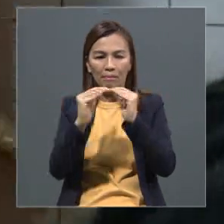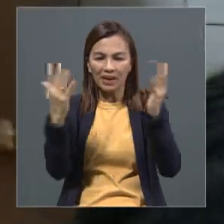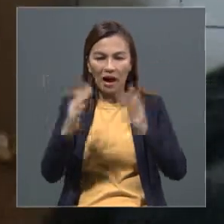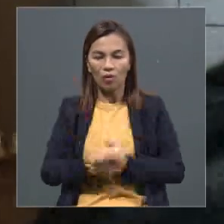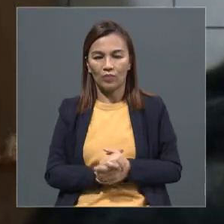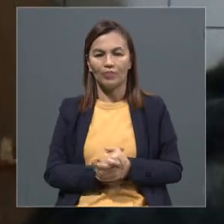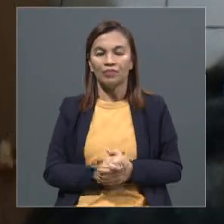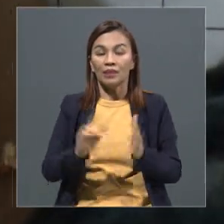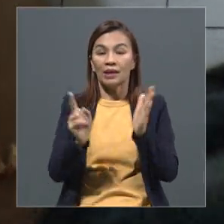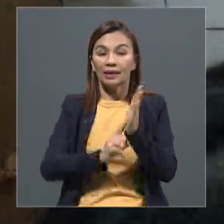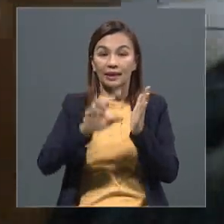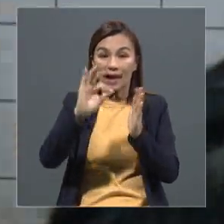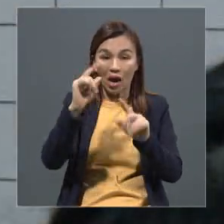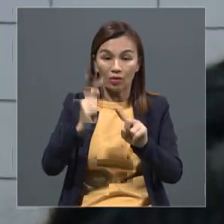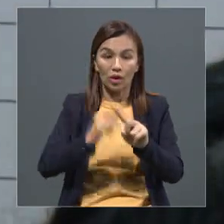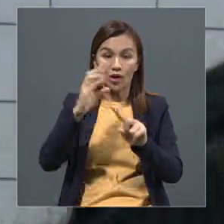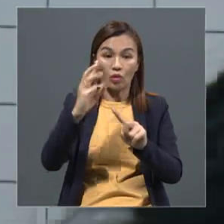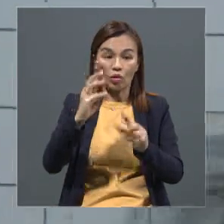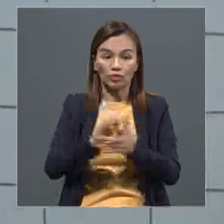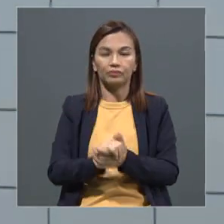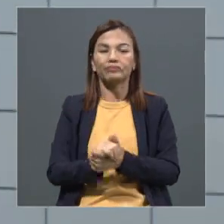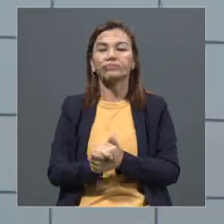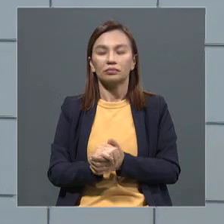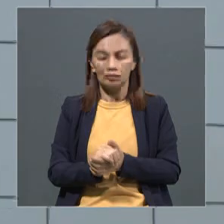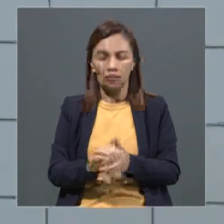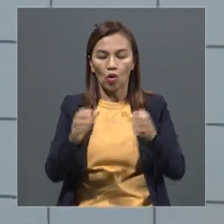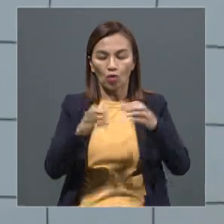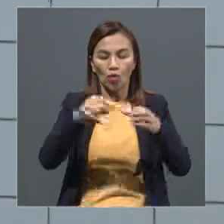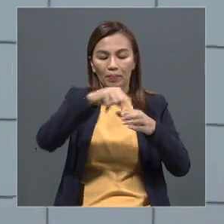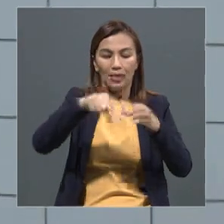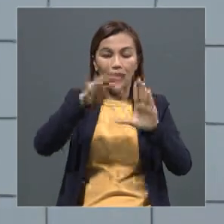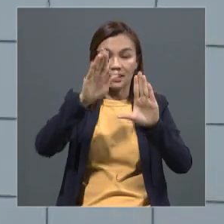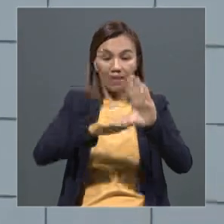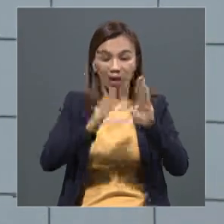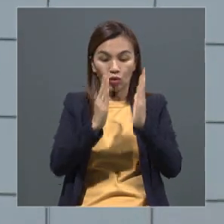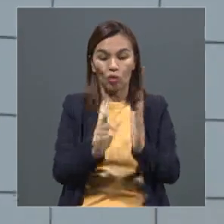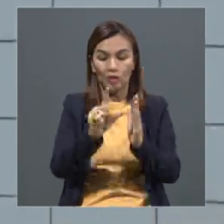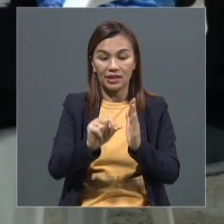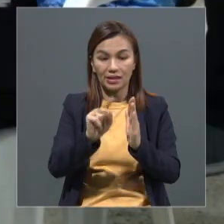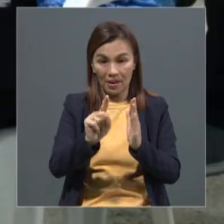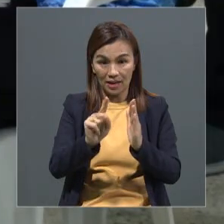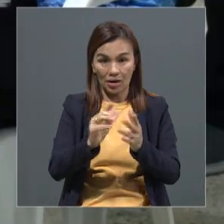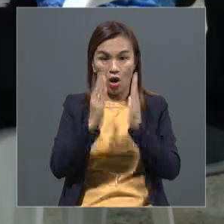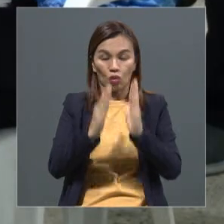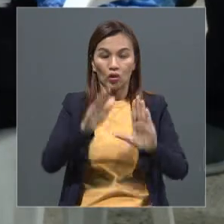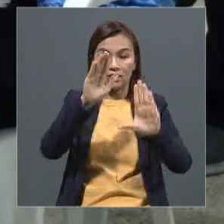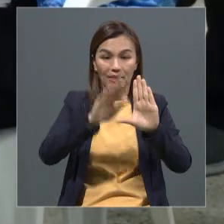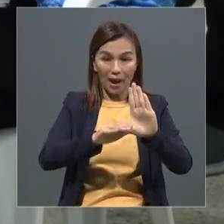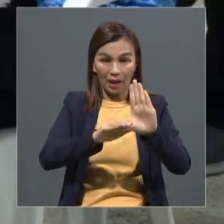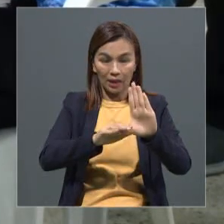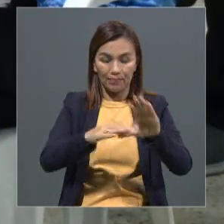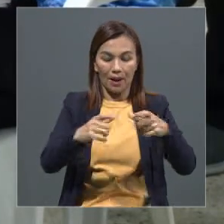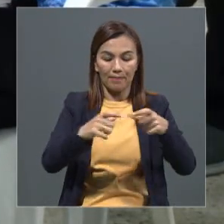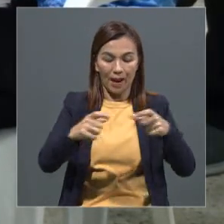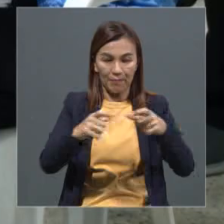มิถุนายนที่ตอนนั้นเลือกกันเนี่ยนะฮะการเลือกสบในสายคอควายมีผู้สมัคร 21คนผู้สมัครแต่ละคนจะได้บัตรลง